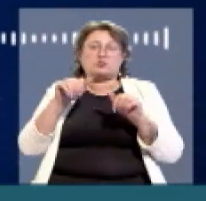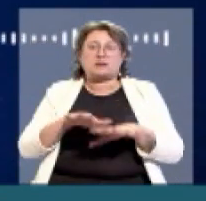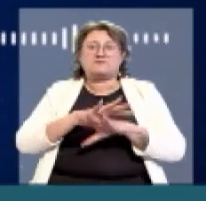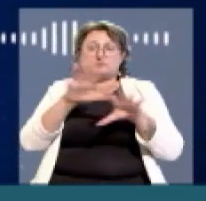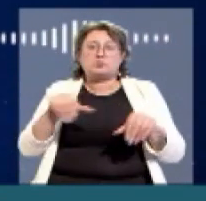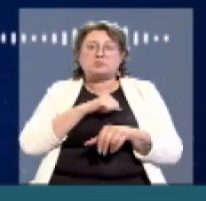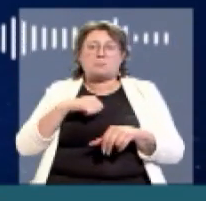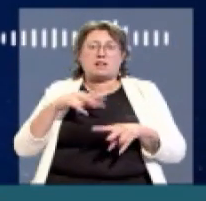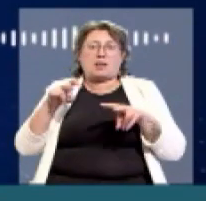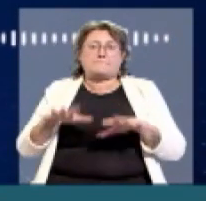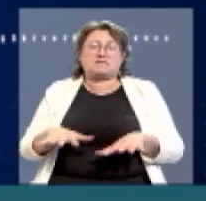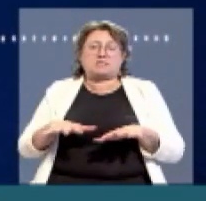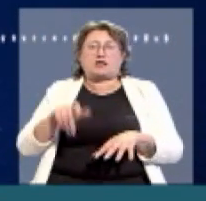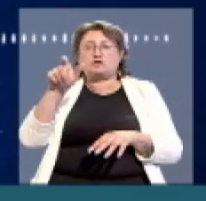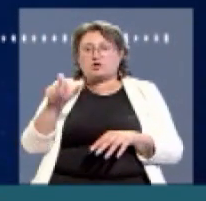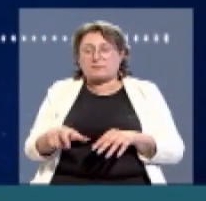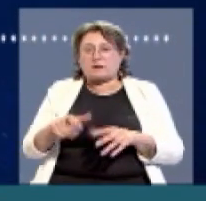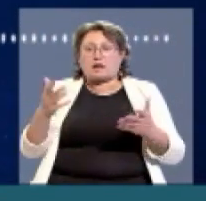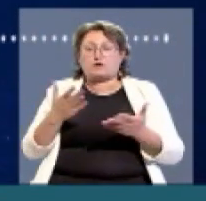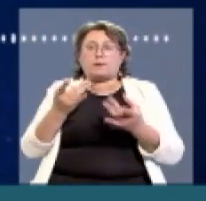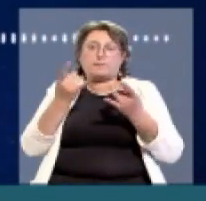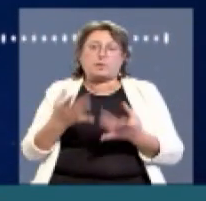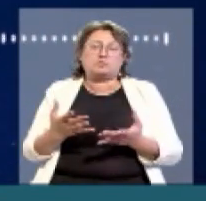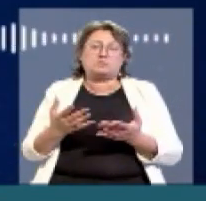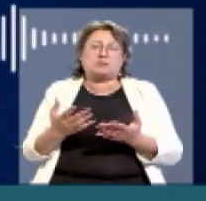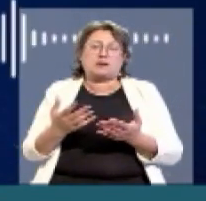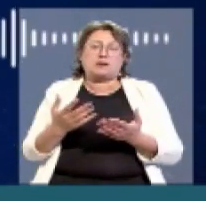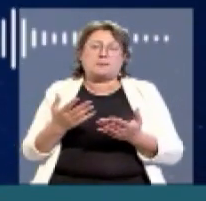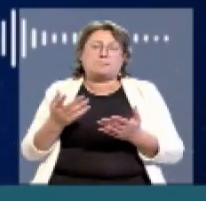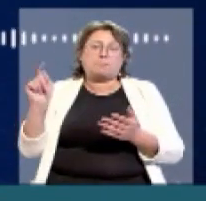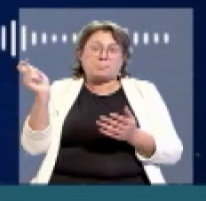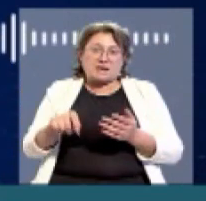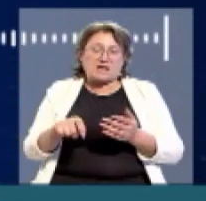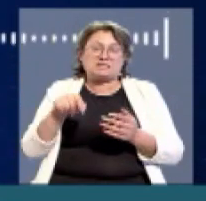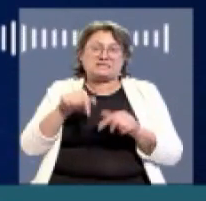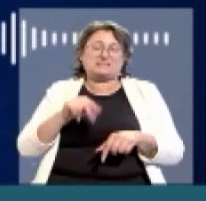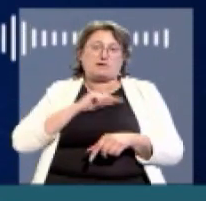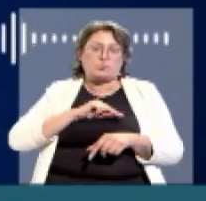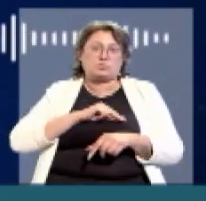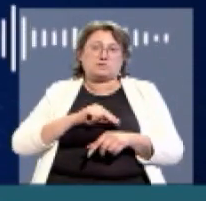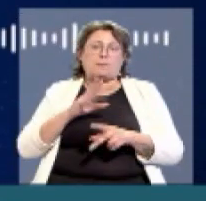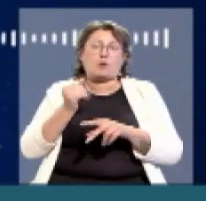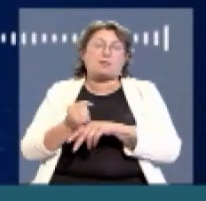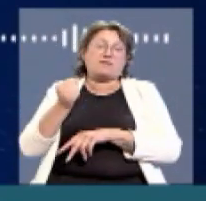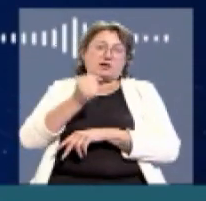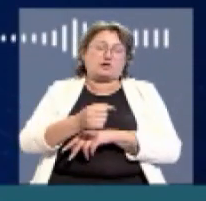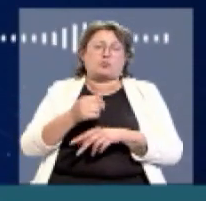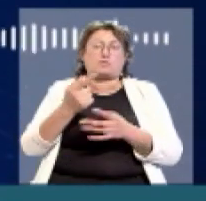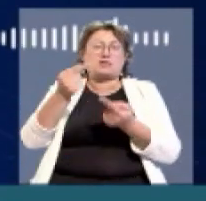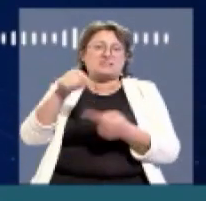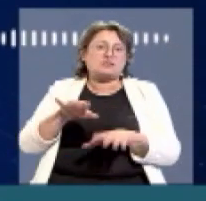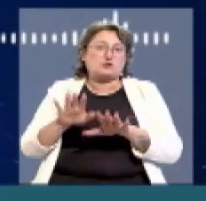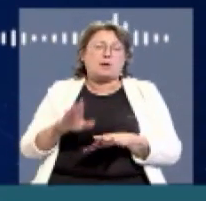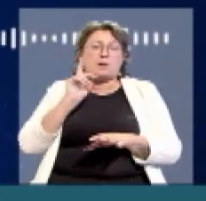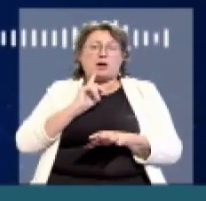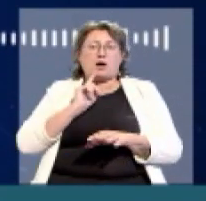все сами на местах. Человек, который просто это приехал и здесь работает по направлению, по назначению.